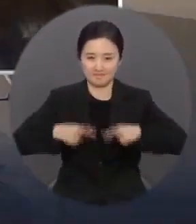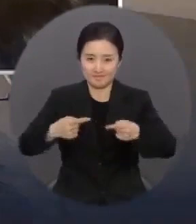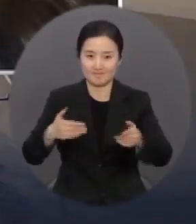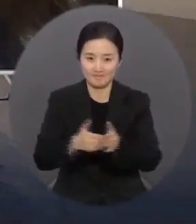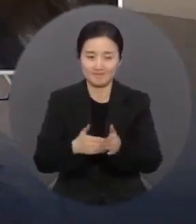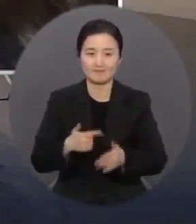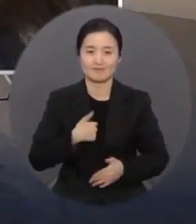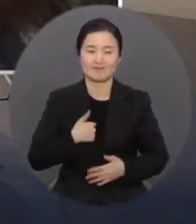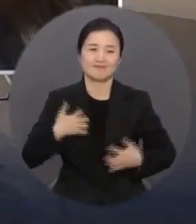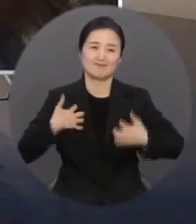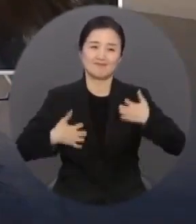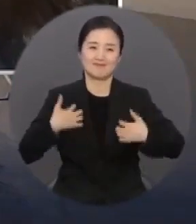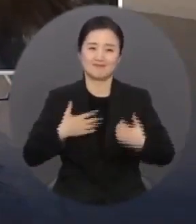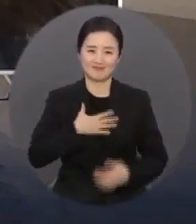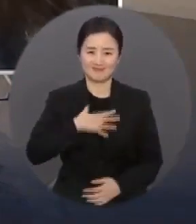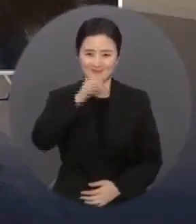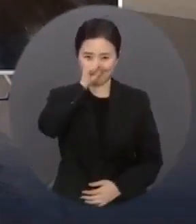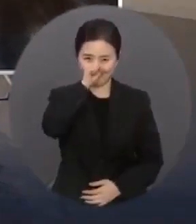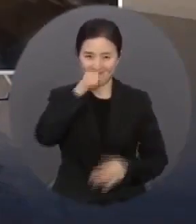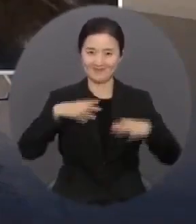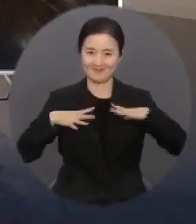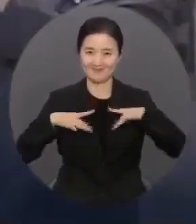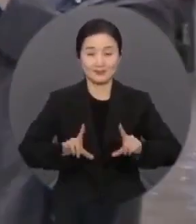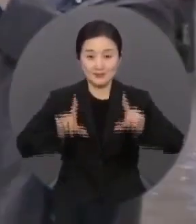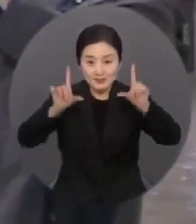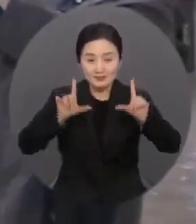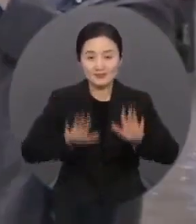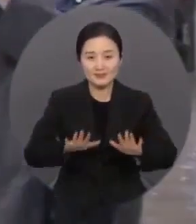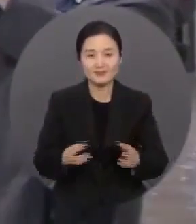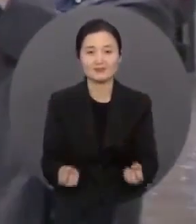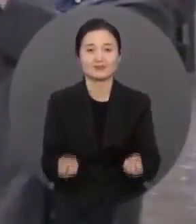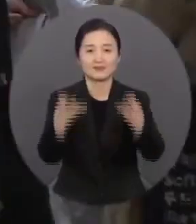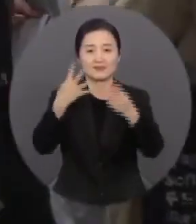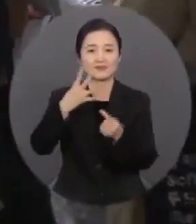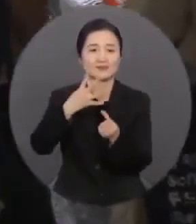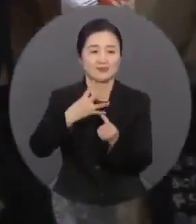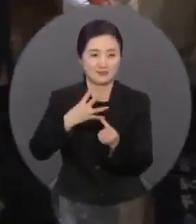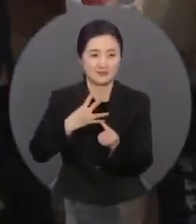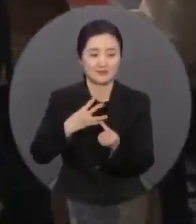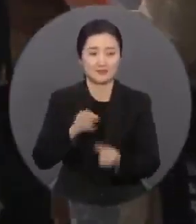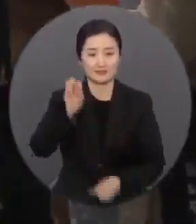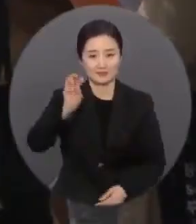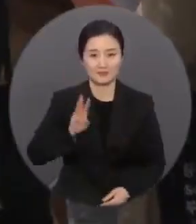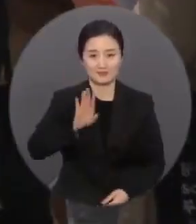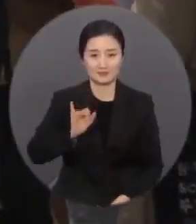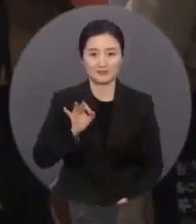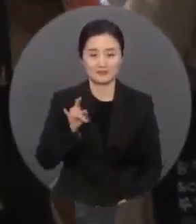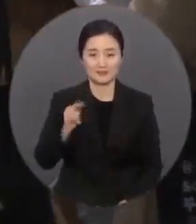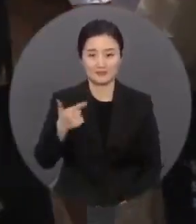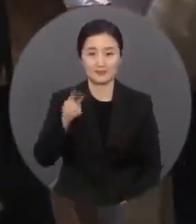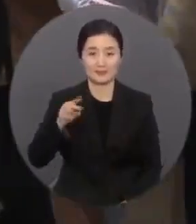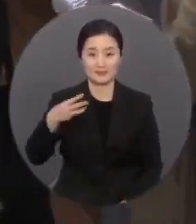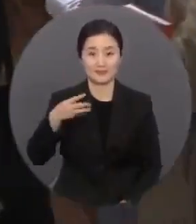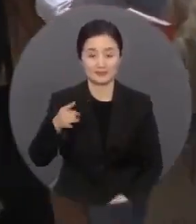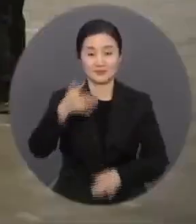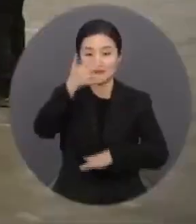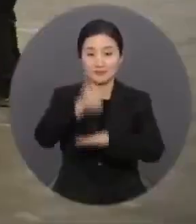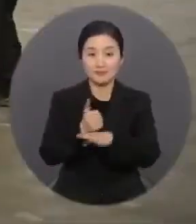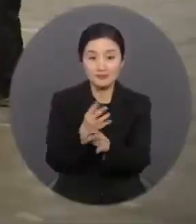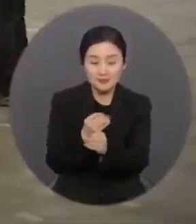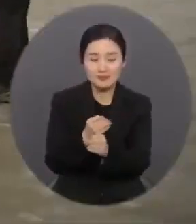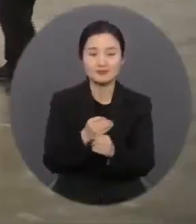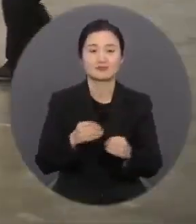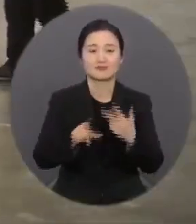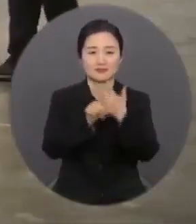sustainability. Today represents for us our best goal. 2023 광주 비엔날레는 오는 7월까지